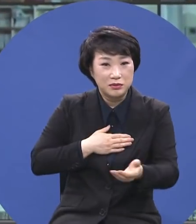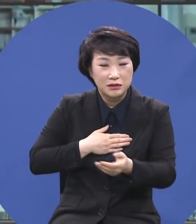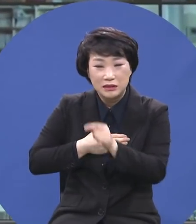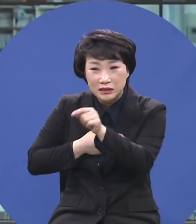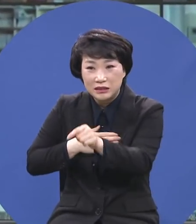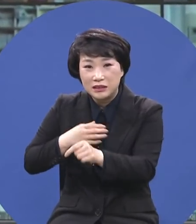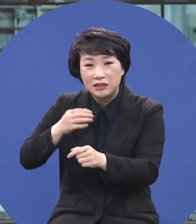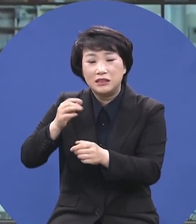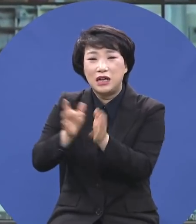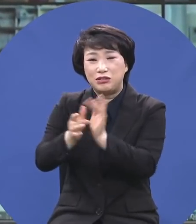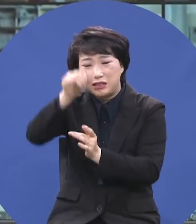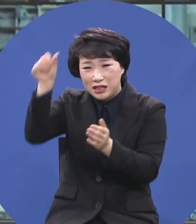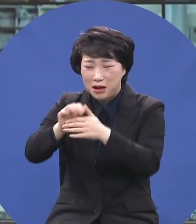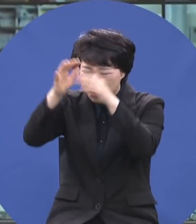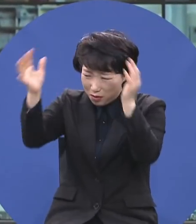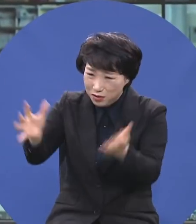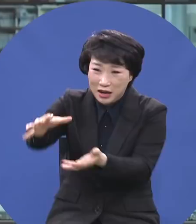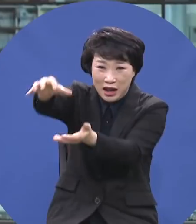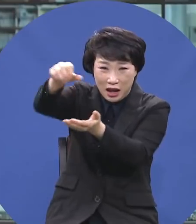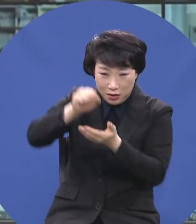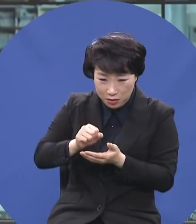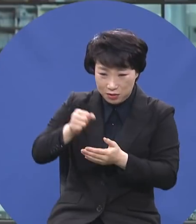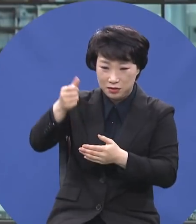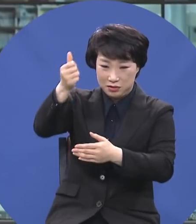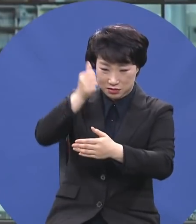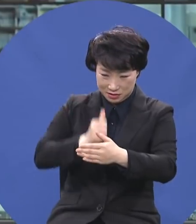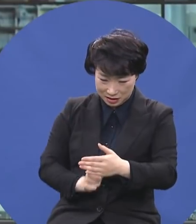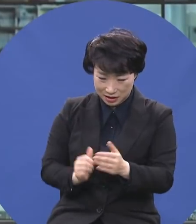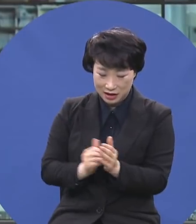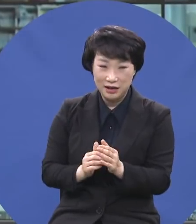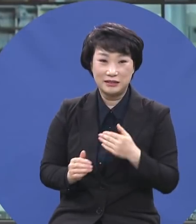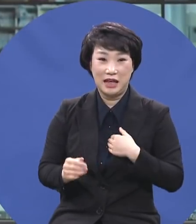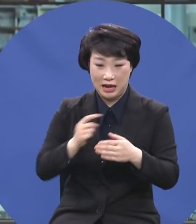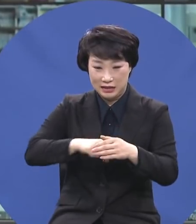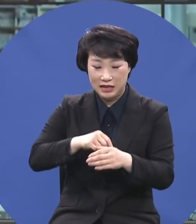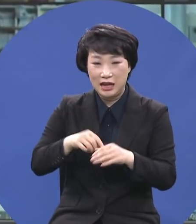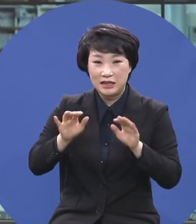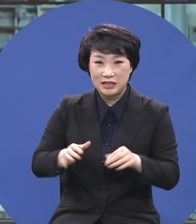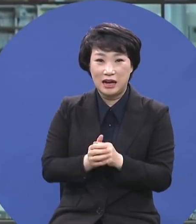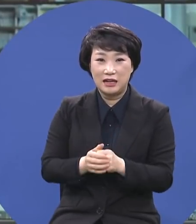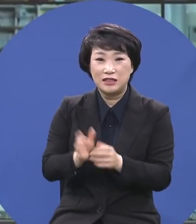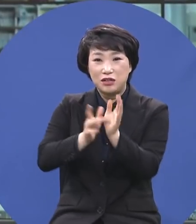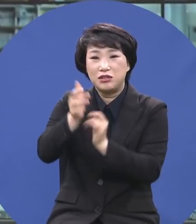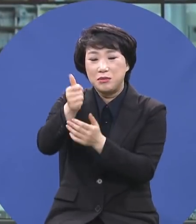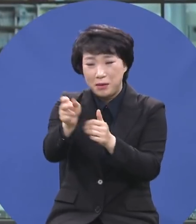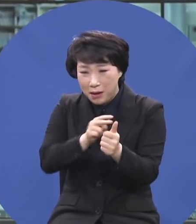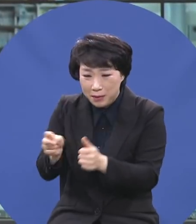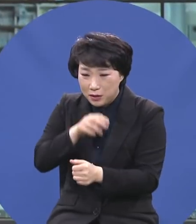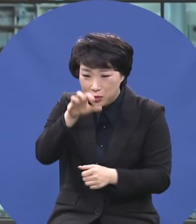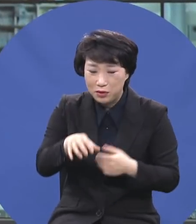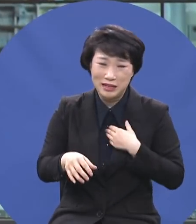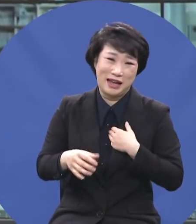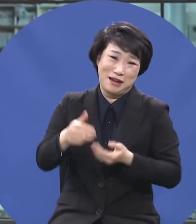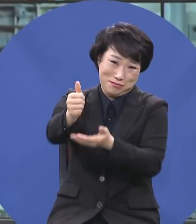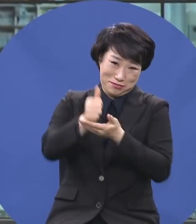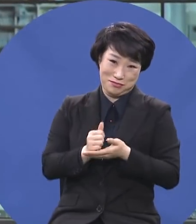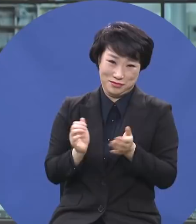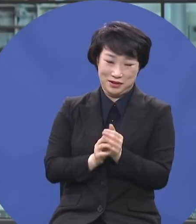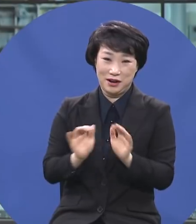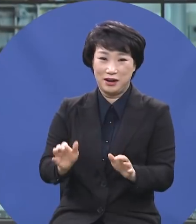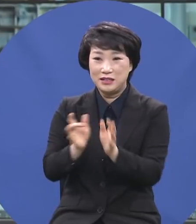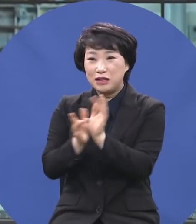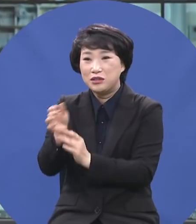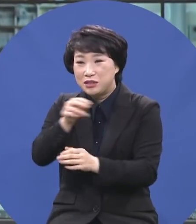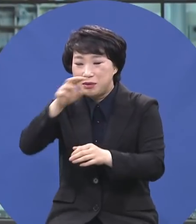생애를 가지고 내 안에 들어오시니 내 안에 가야바의 뜰, 매맞는 뜰이 내 안에 있고